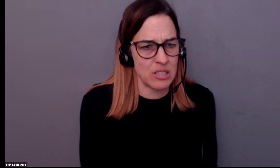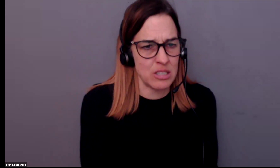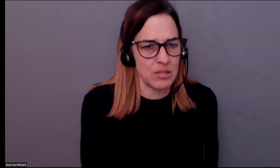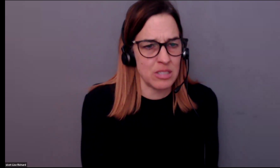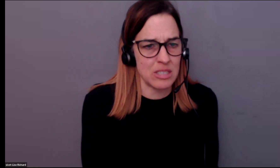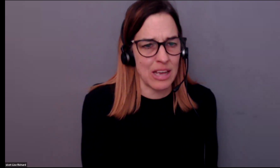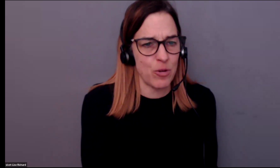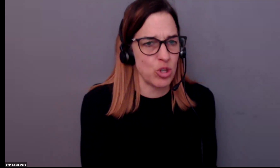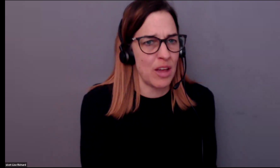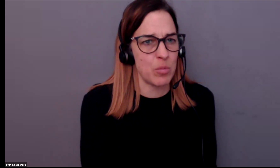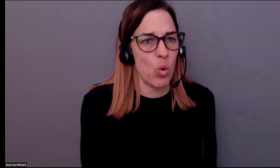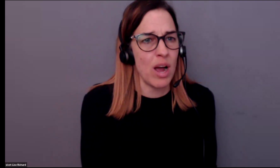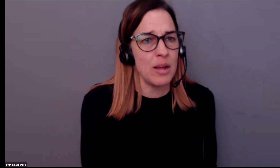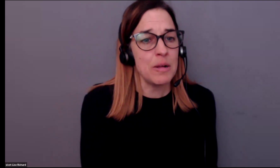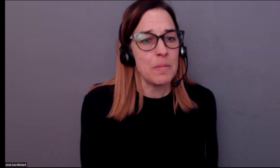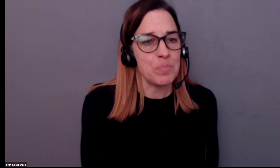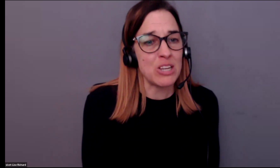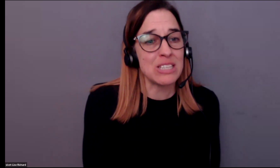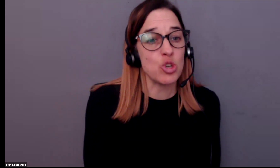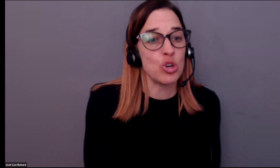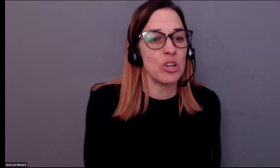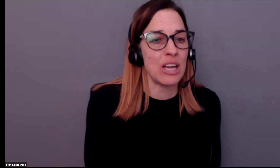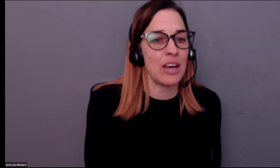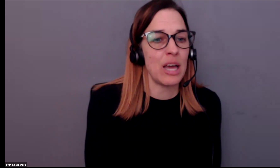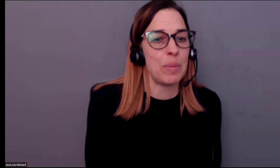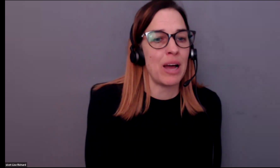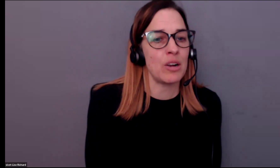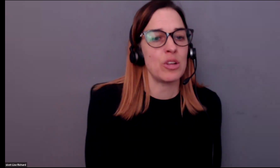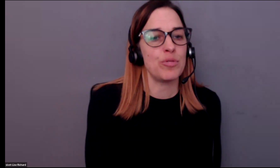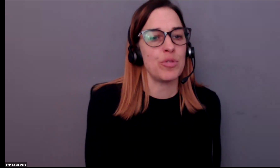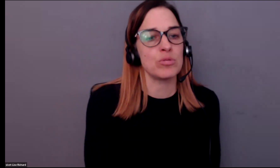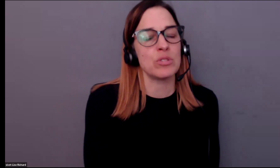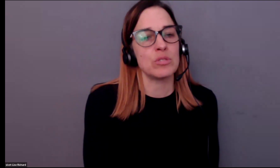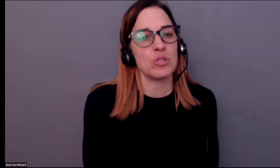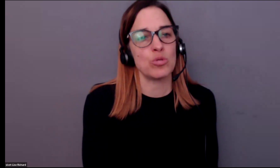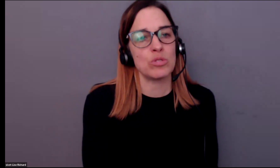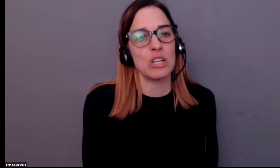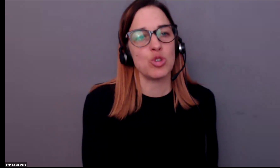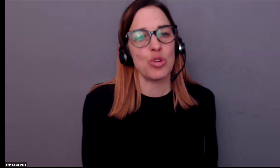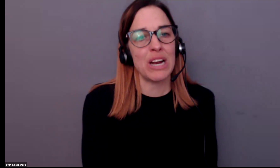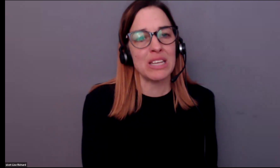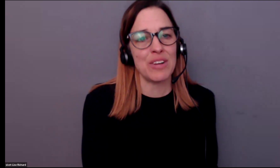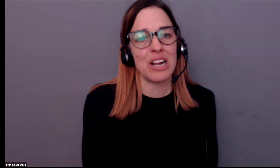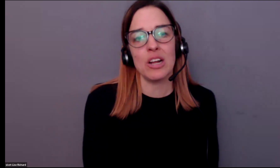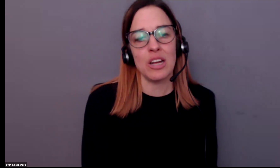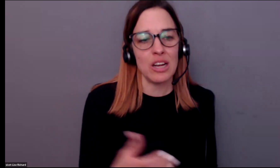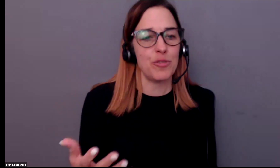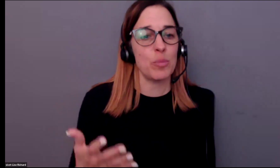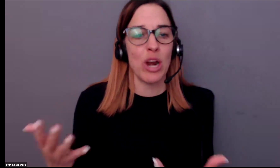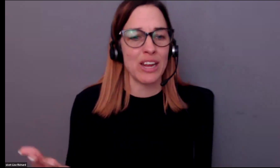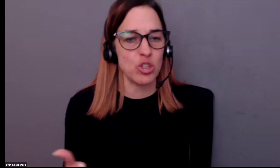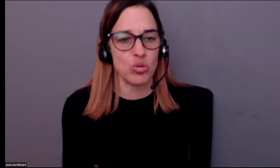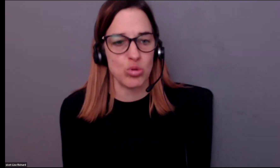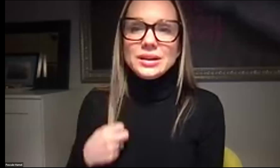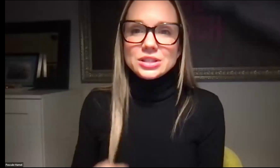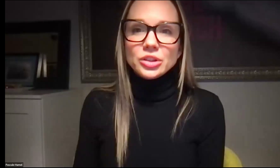là, ça fonctionne avec moi. Mais là, c'est ça là, qu'elle parle, là, dans le fond. C'est ça. C'est les sortes de valises avec les